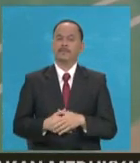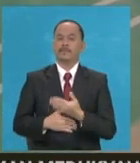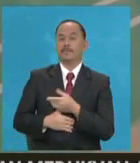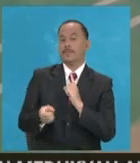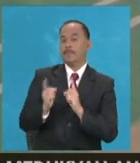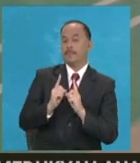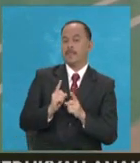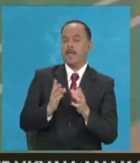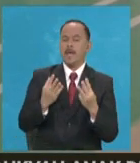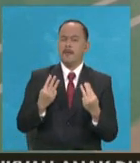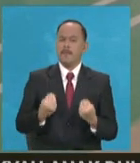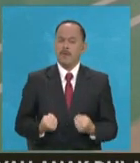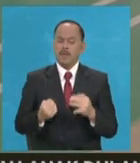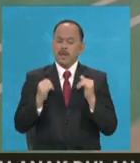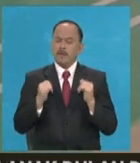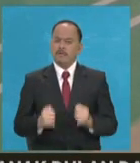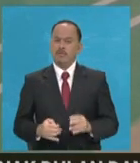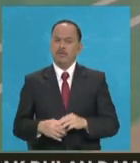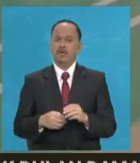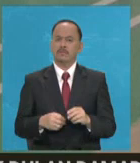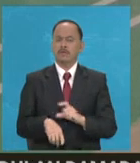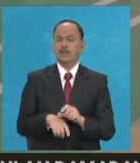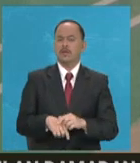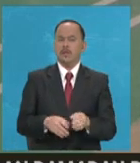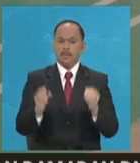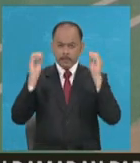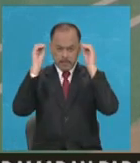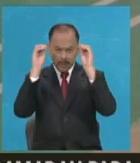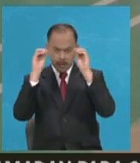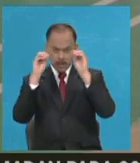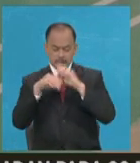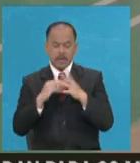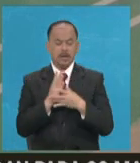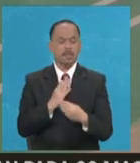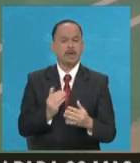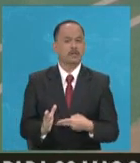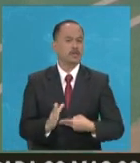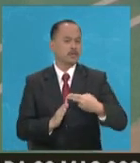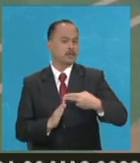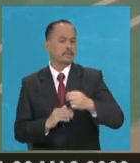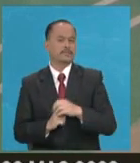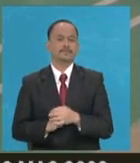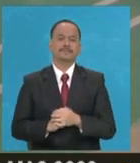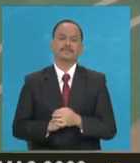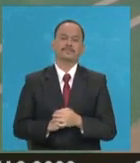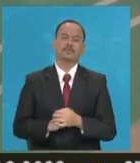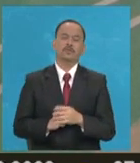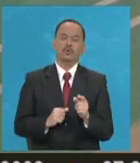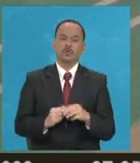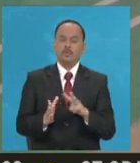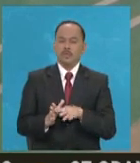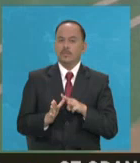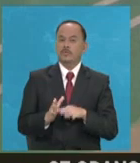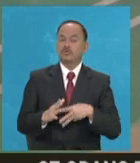mau menjadi seorang individu yang berguna melalui pendidikan dan kelahirannya tinggi serta produktif bagi mewujudkan